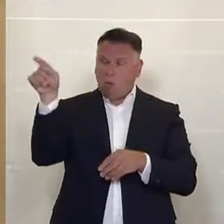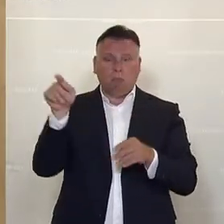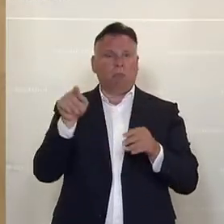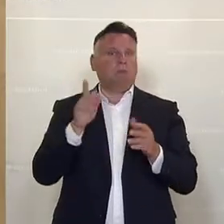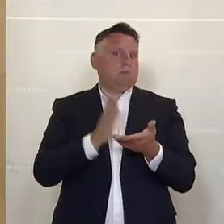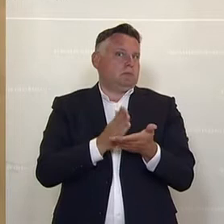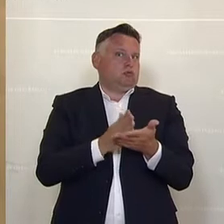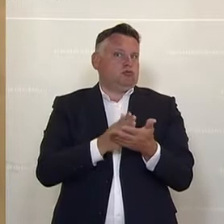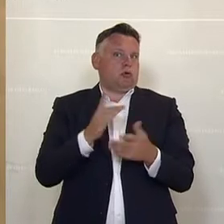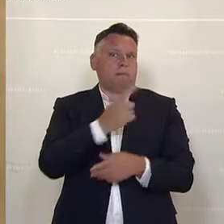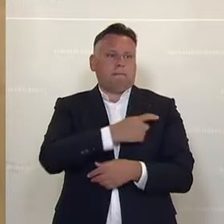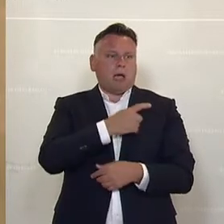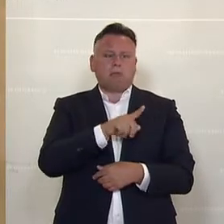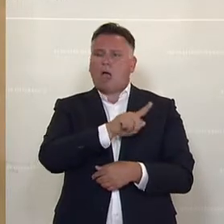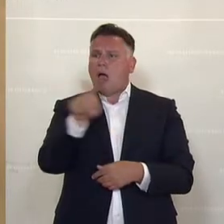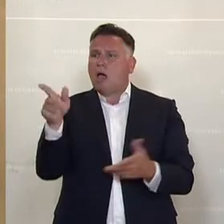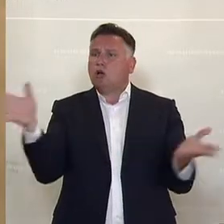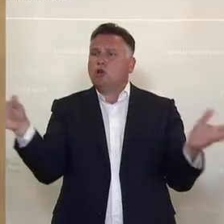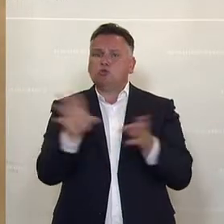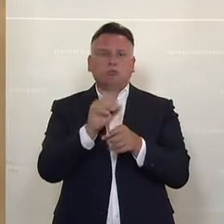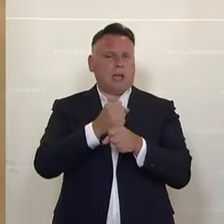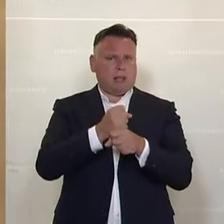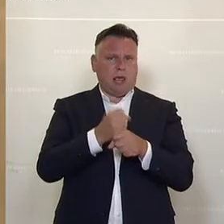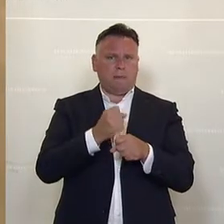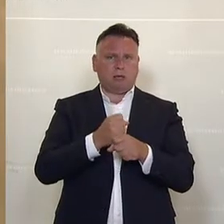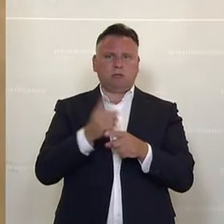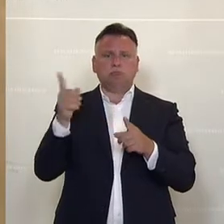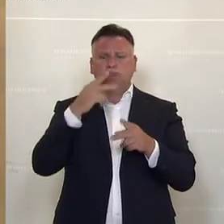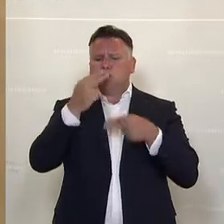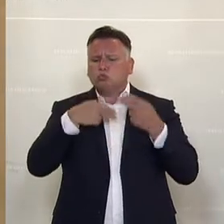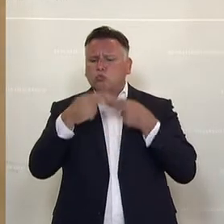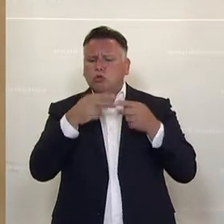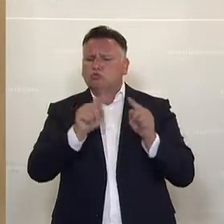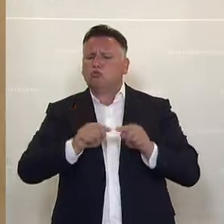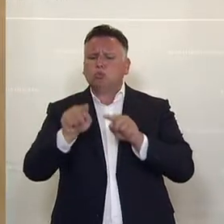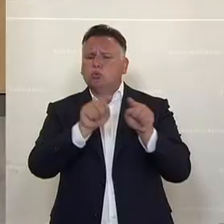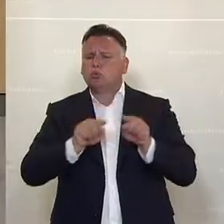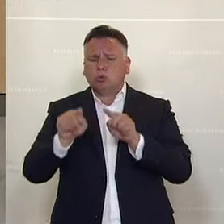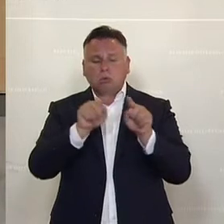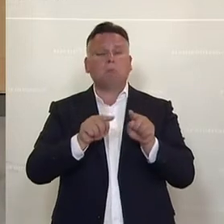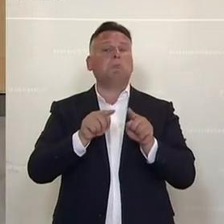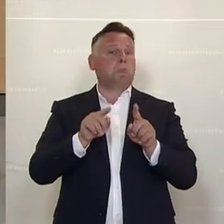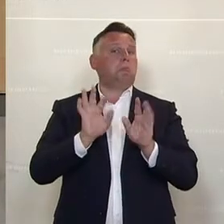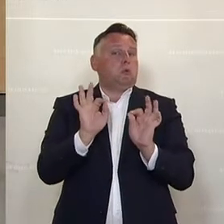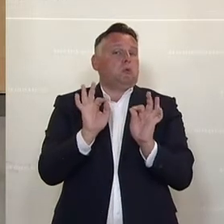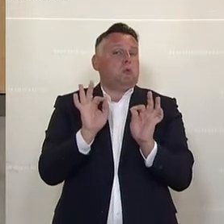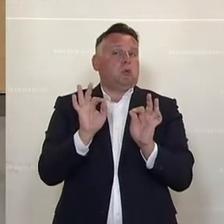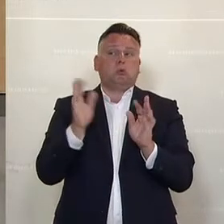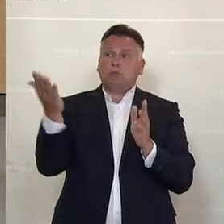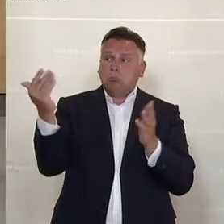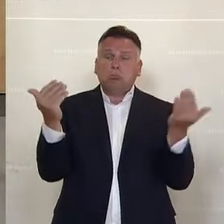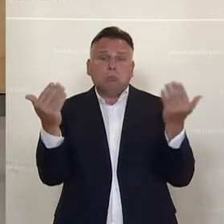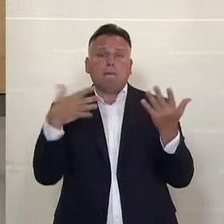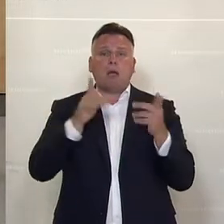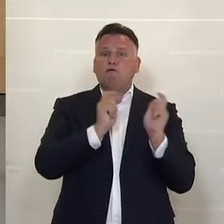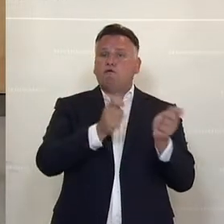der Regierungsfraktionen zur Zusammenarbeit und während des Begutachtungsverfahrens und auch darüber hinaus Vorschläge einzubringen, zu